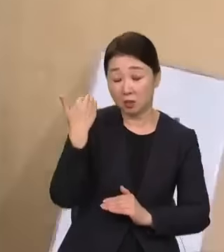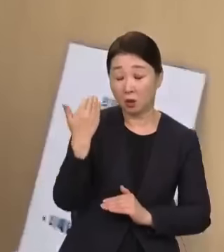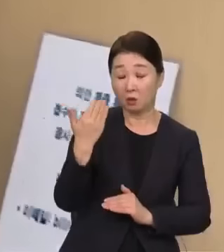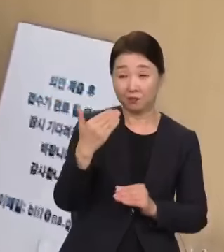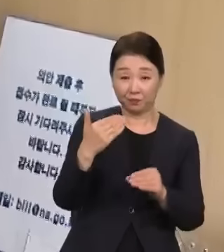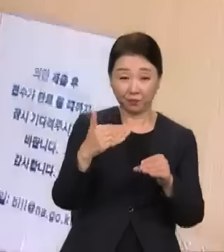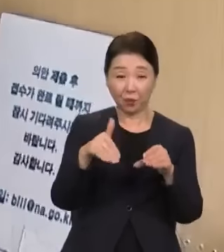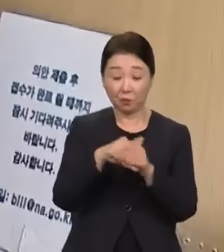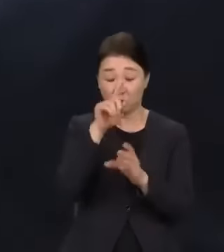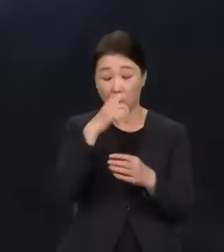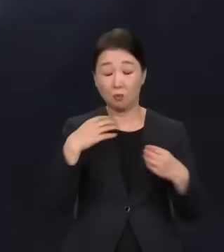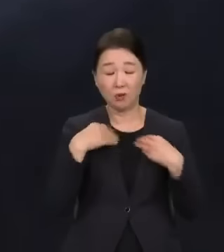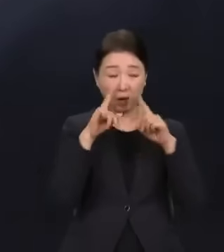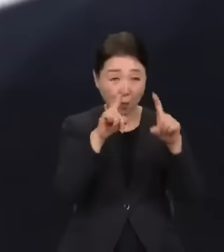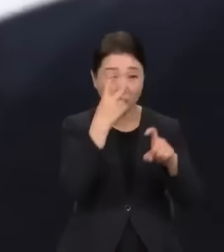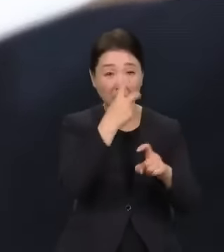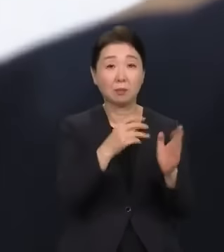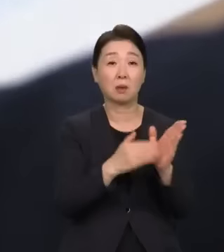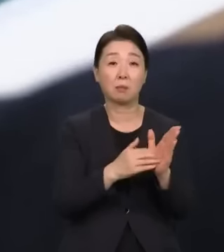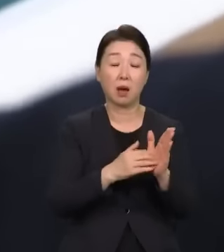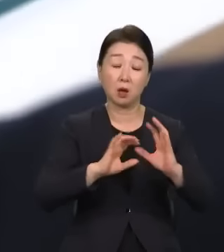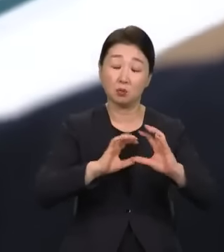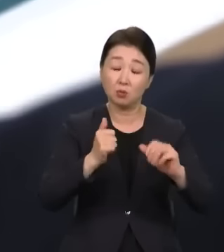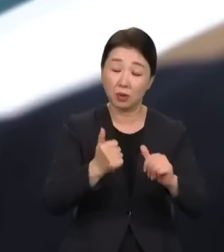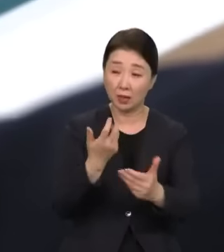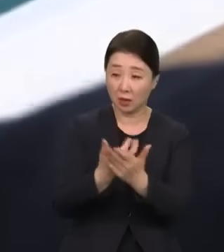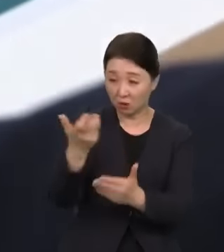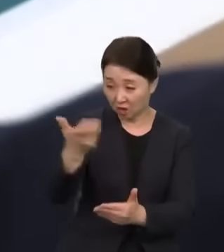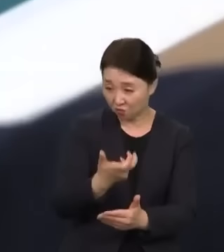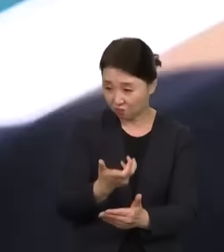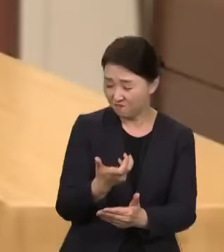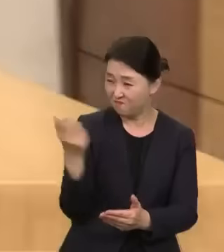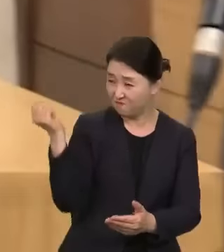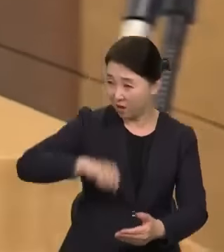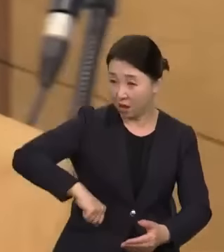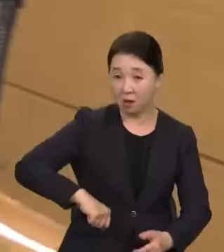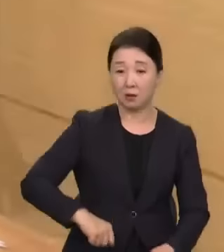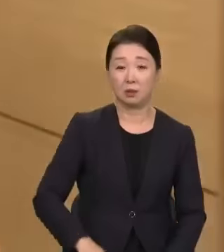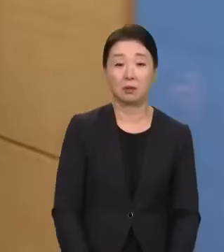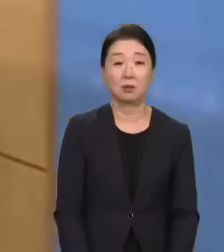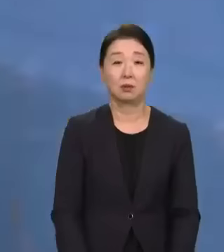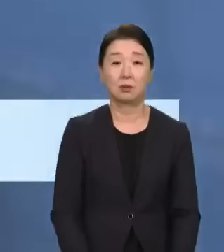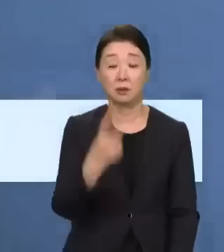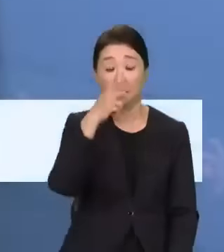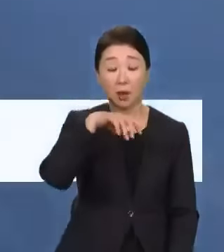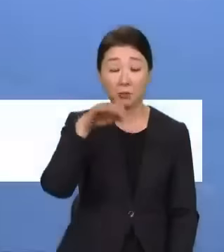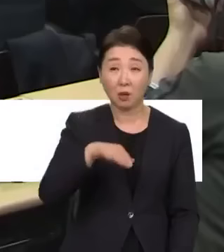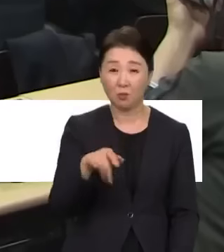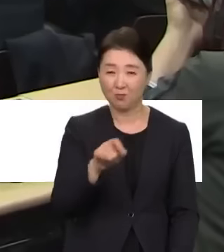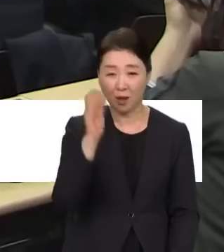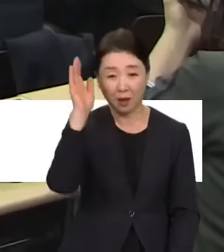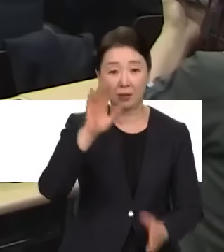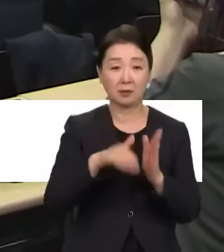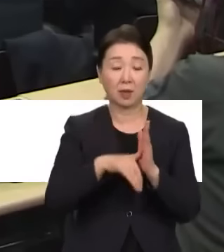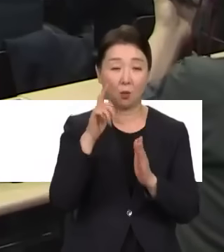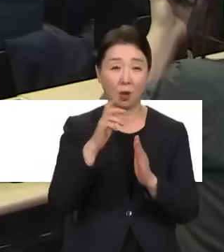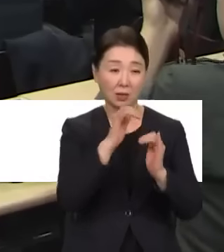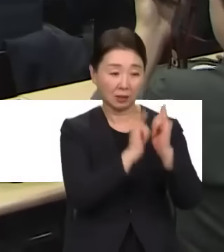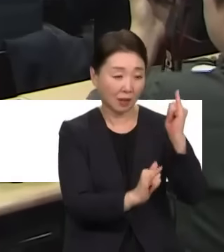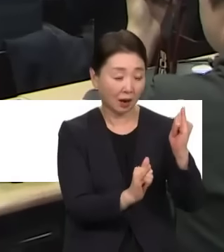표적 감사를 하고 국회의 자료 제출 요구에 응하지 않았다고 했습니다. 감사원은 기자회견을 열고 헌정질서의